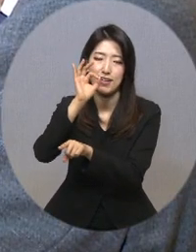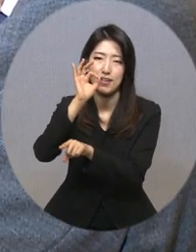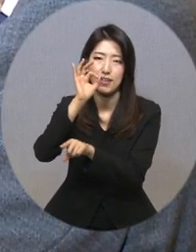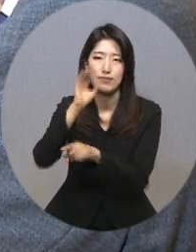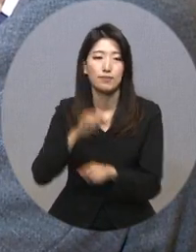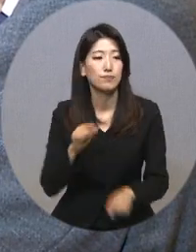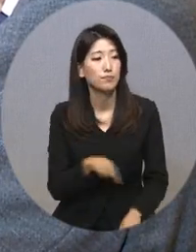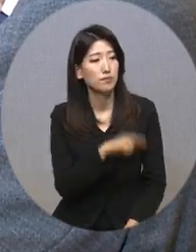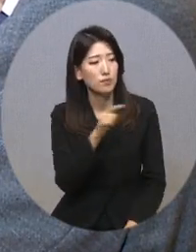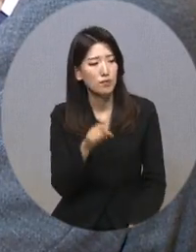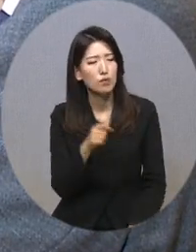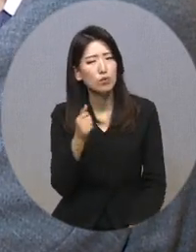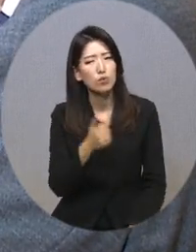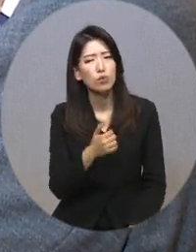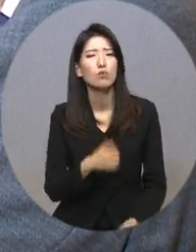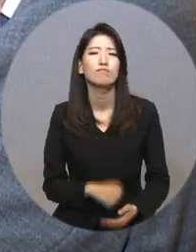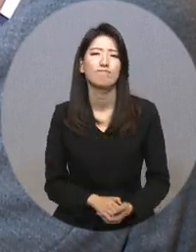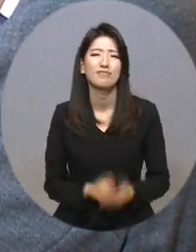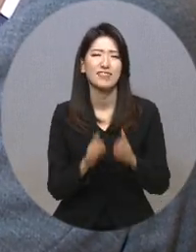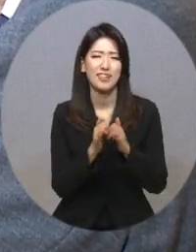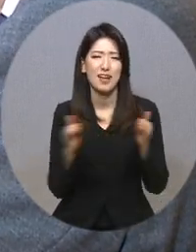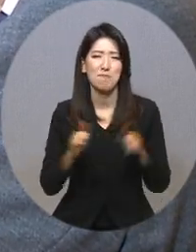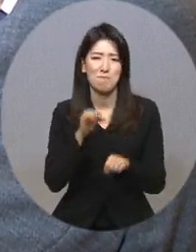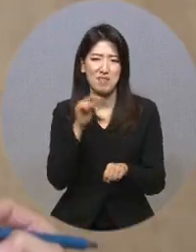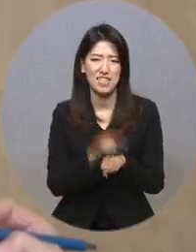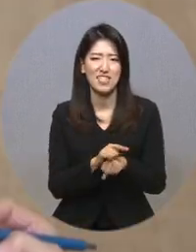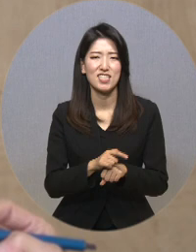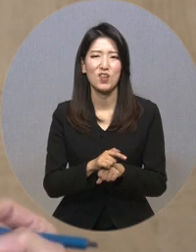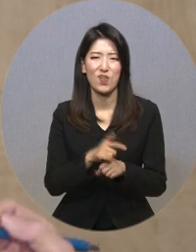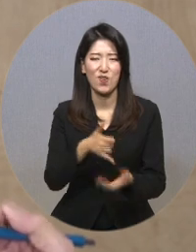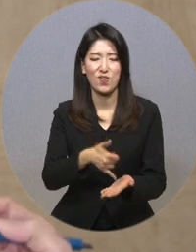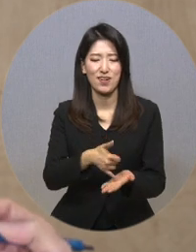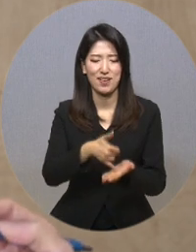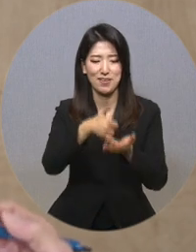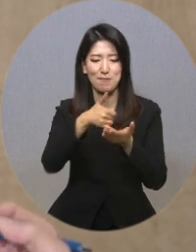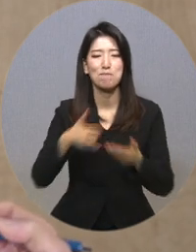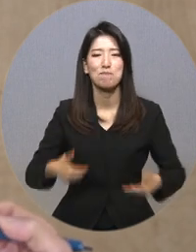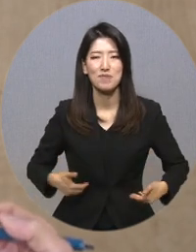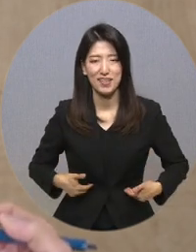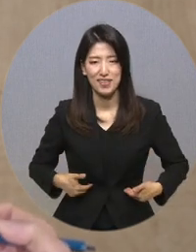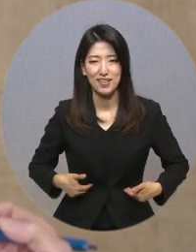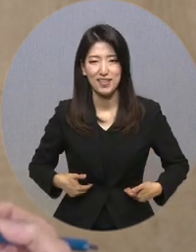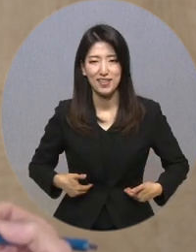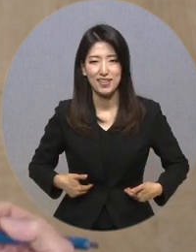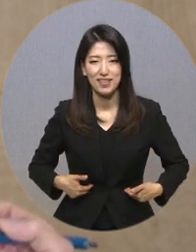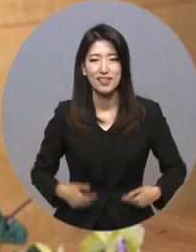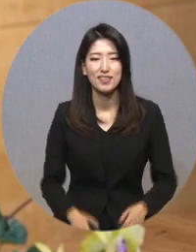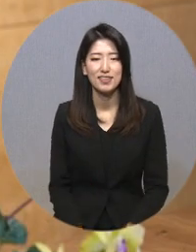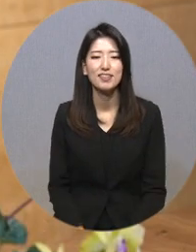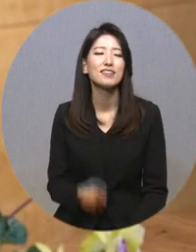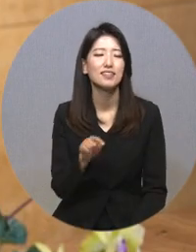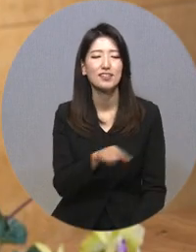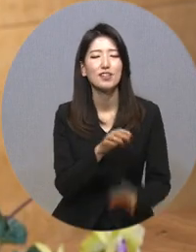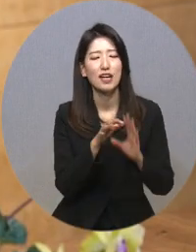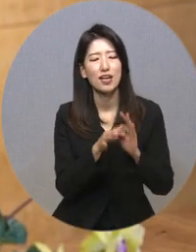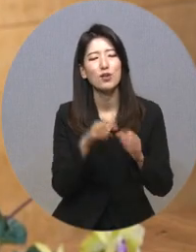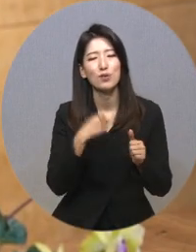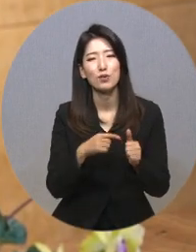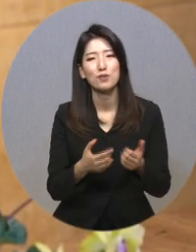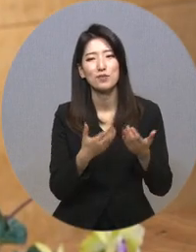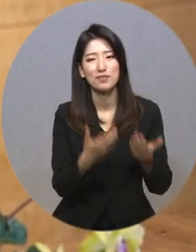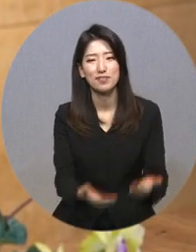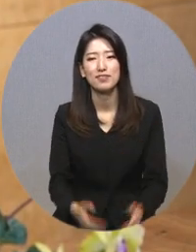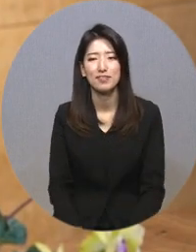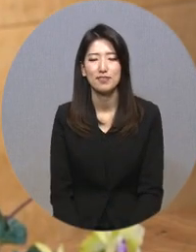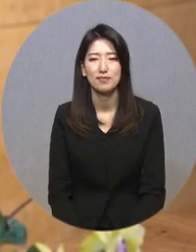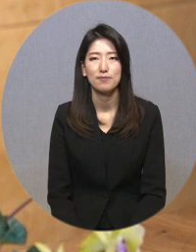지금 부족한 게 인성이에요, 인성. 아, 그래. 예. 그래서 인성 쪽에 상당한 한 축으로 가져가고 있습니다. 인성 교육. 아,